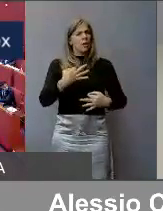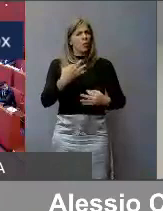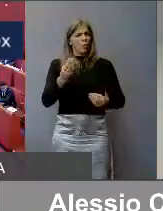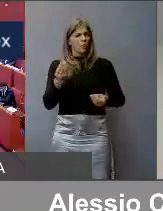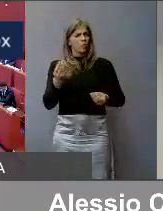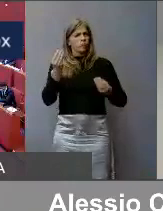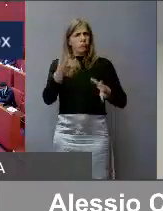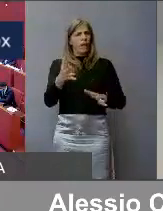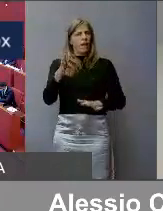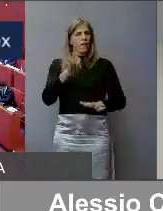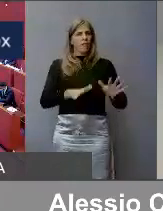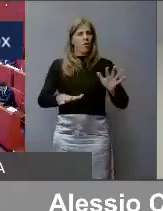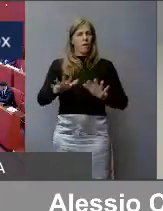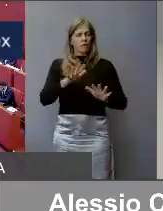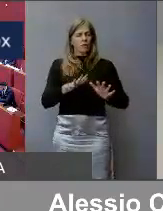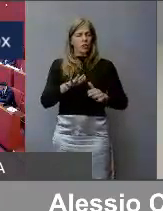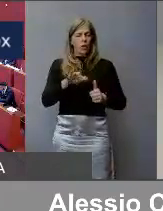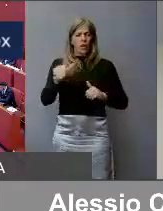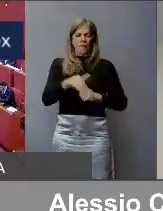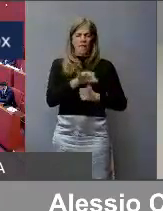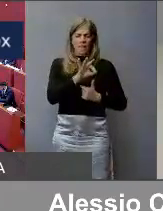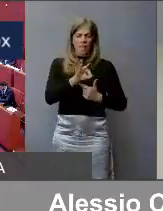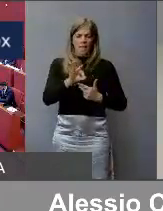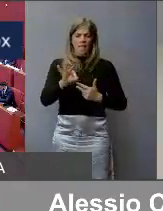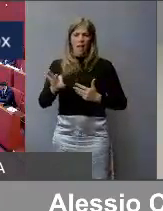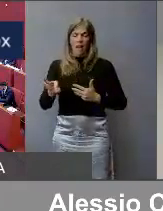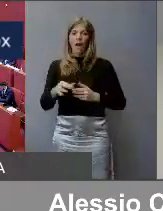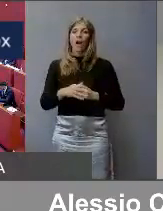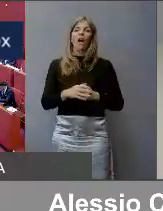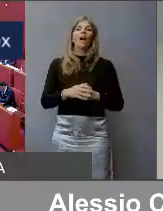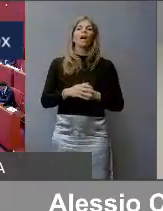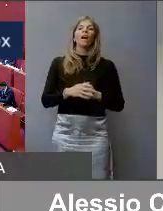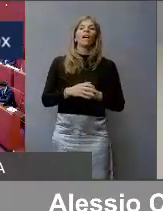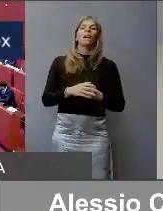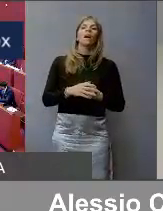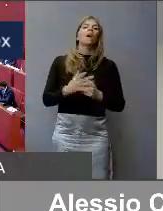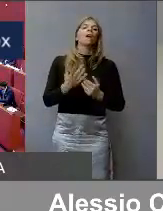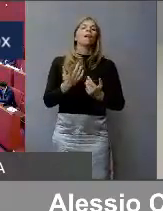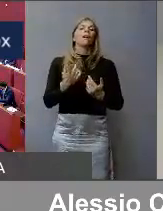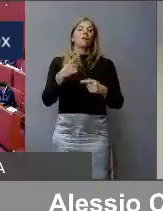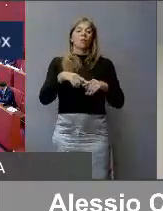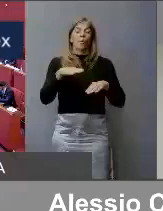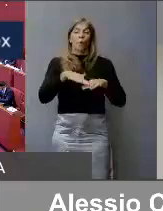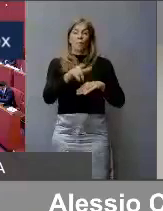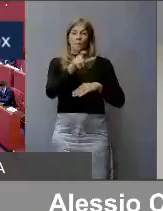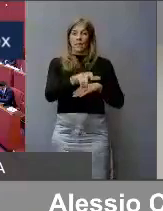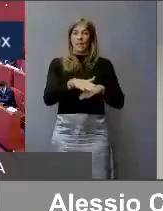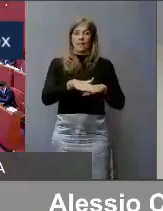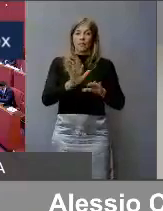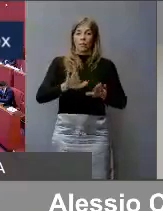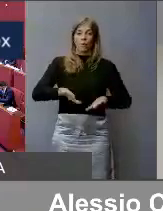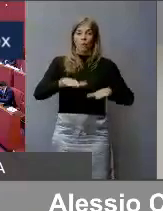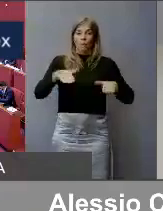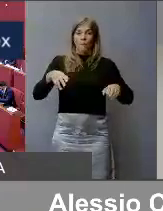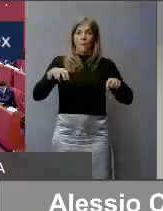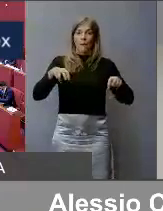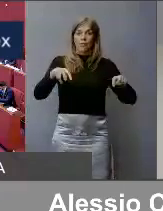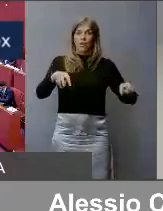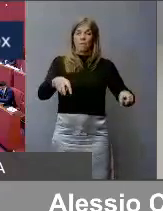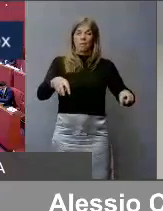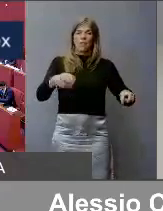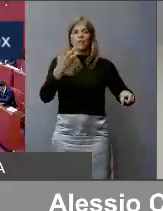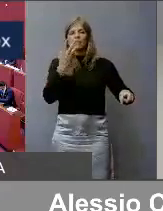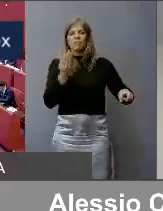alcuni nomi delle zone e giacche competenza del suo assessorato e parliamone marciapiedi farei aggiungerà che magari